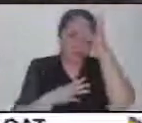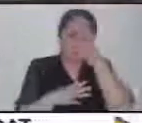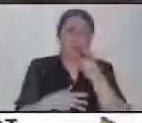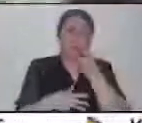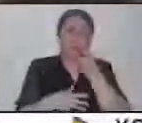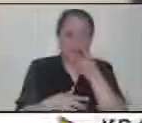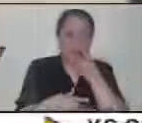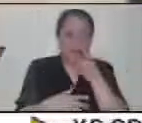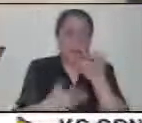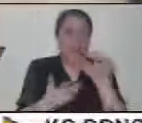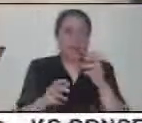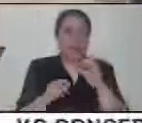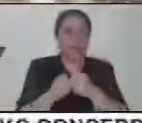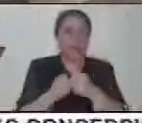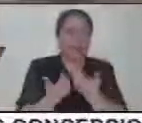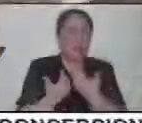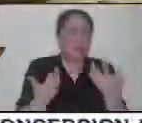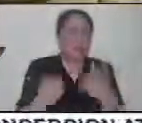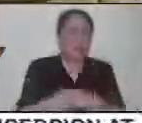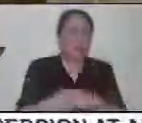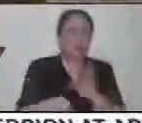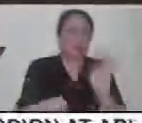ni Ameline sa mga otoridad.